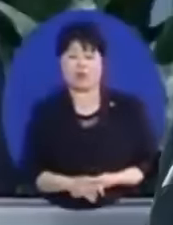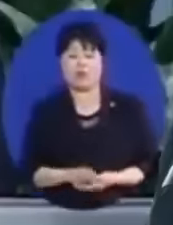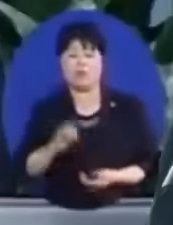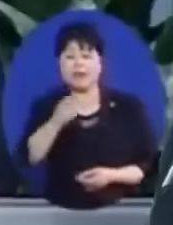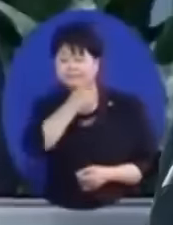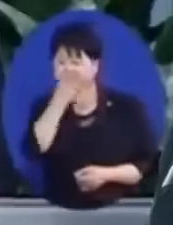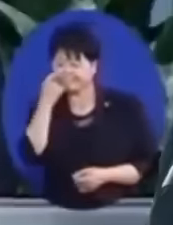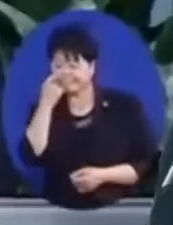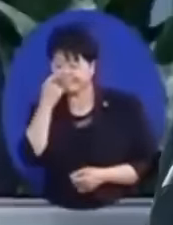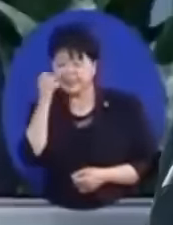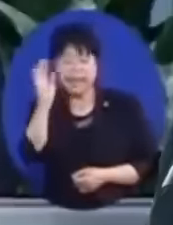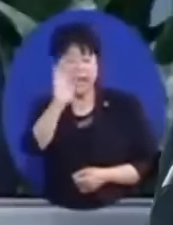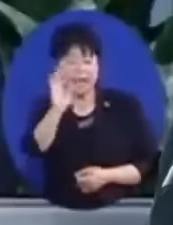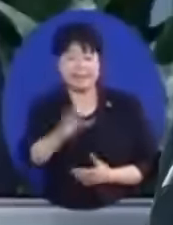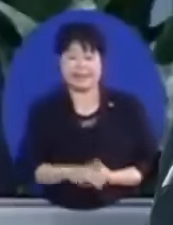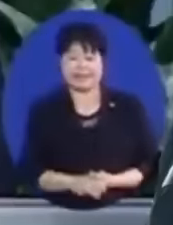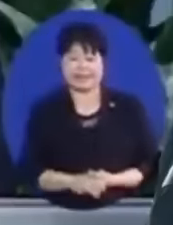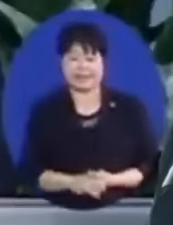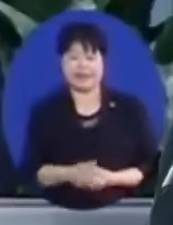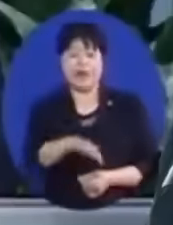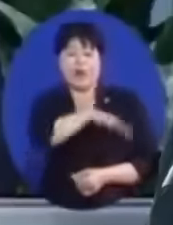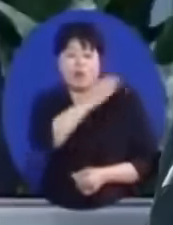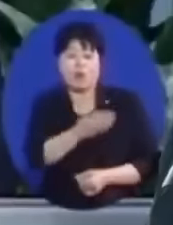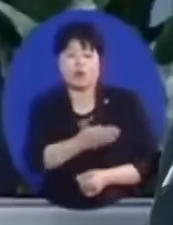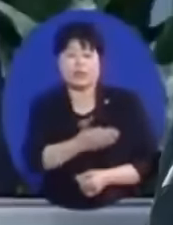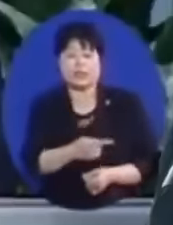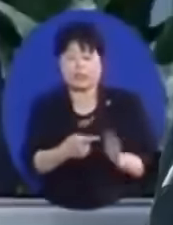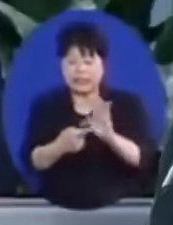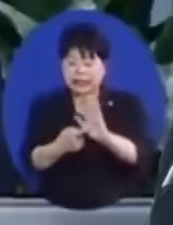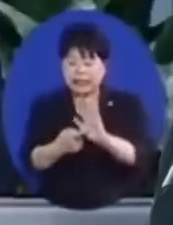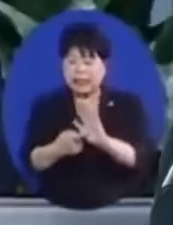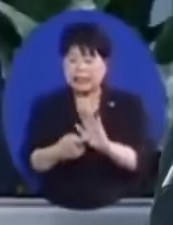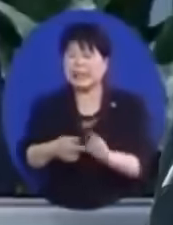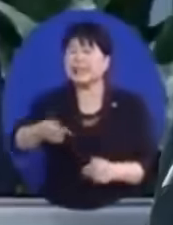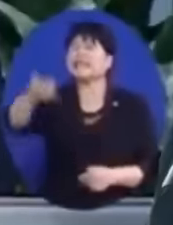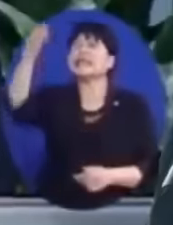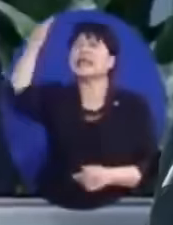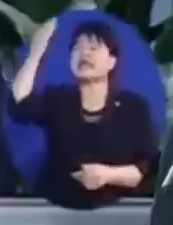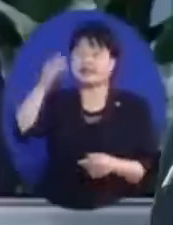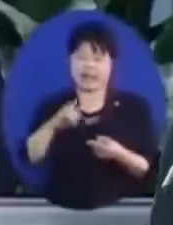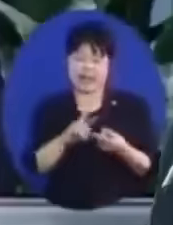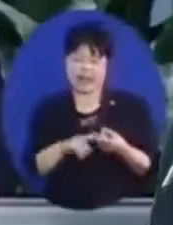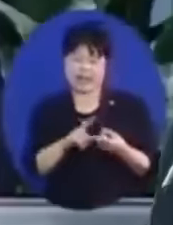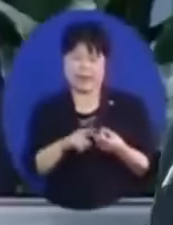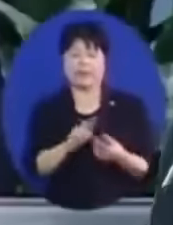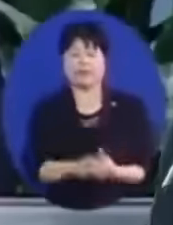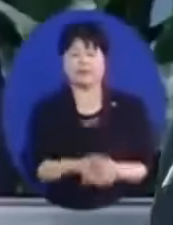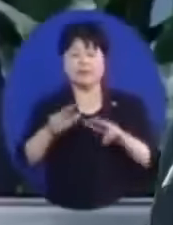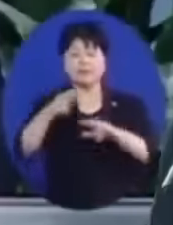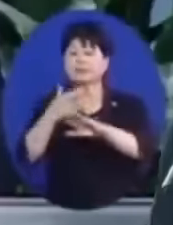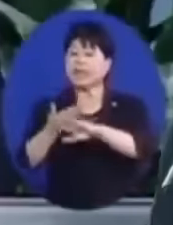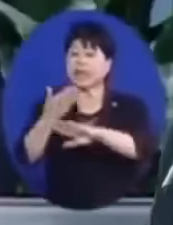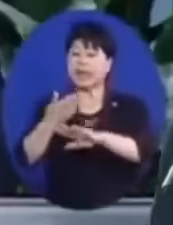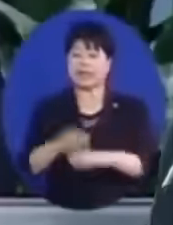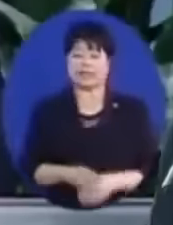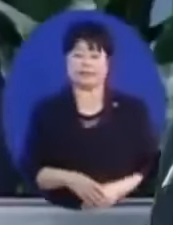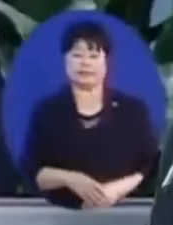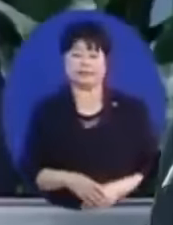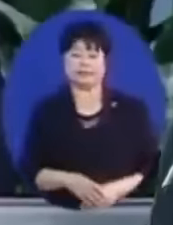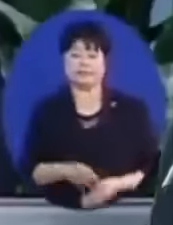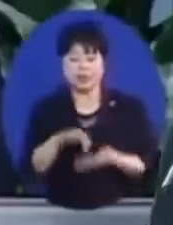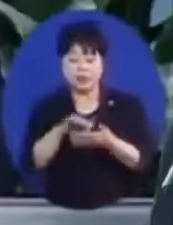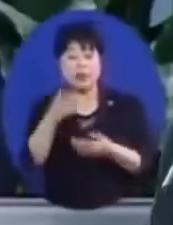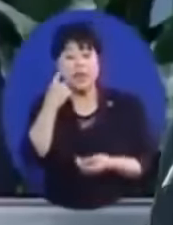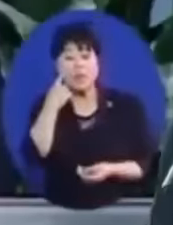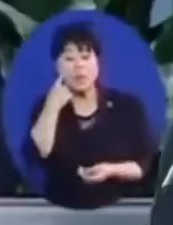것을 아버지가 군인을 상징한다는 것은 옛날 유교 시절의 전통인 것입니다. 한 조사에